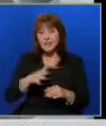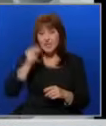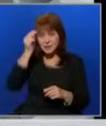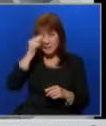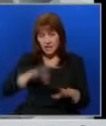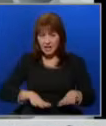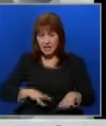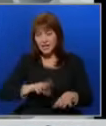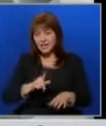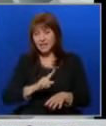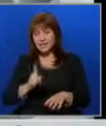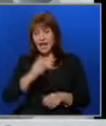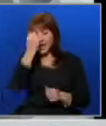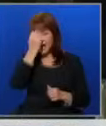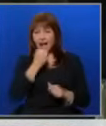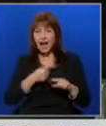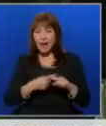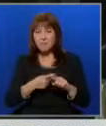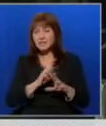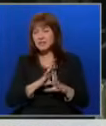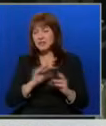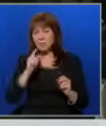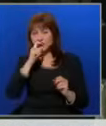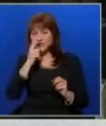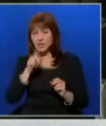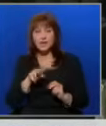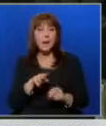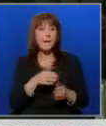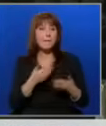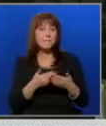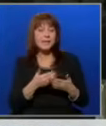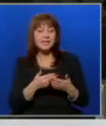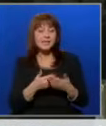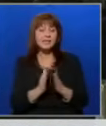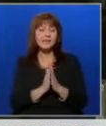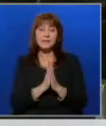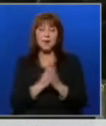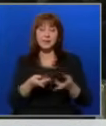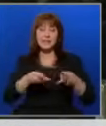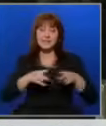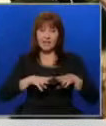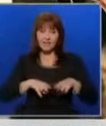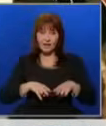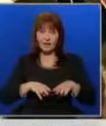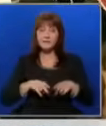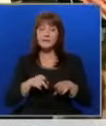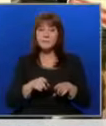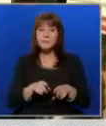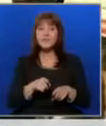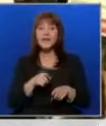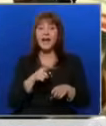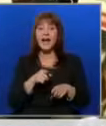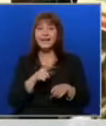не, защото за Хамас това ще е без значение. Близките на двамата се молят да се върнат у дома. Техните деца не са сред онези, чието снимки